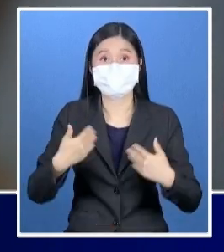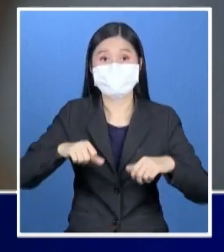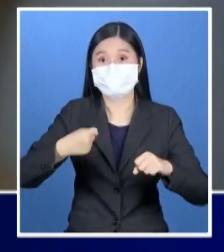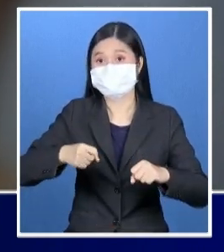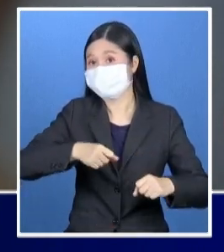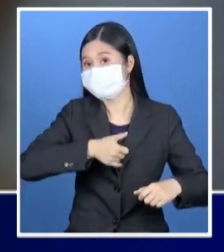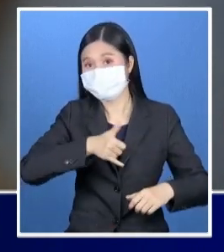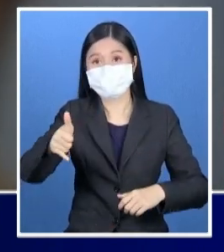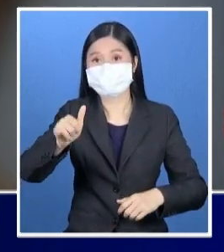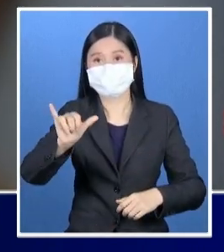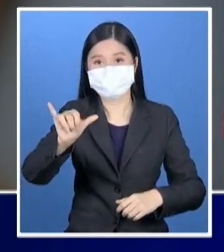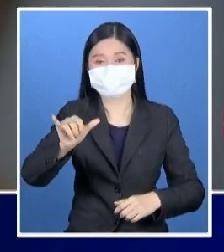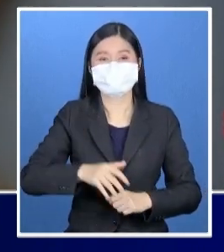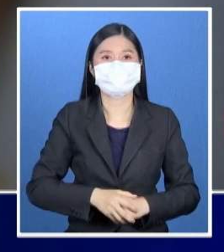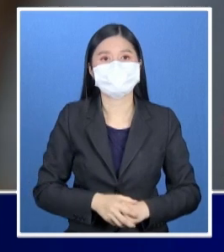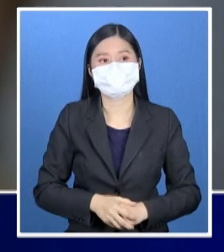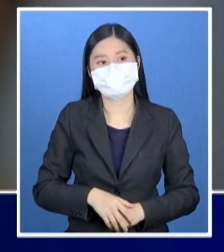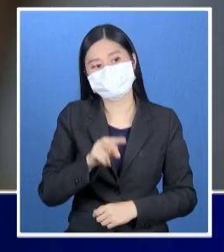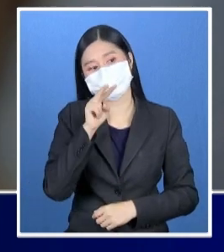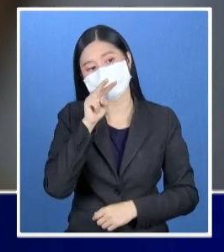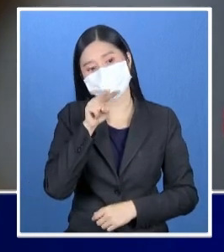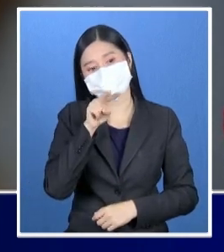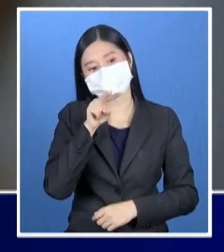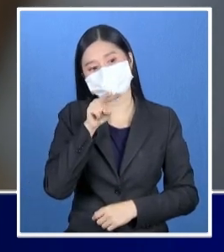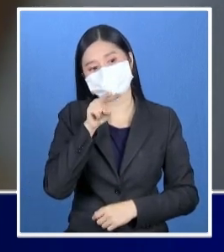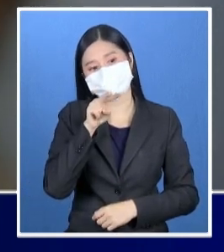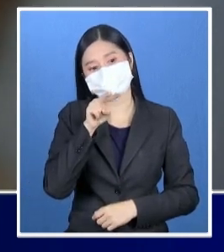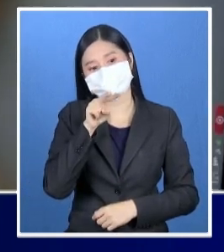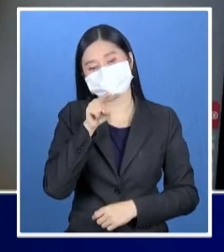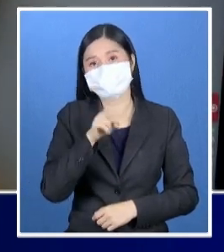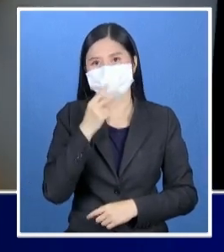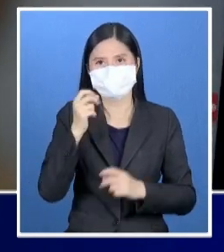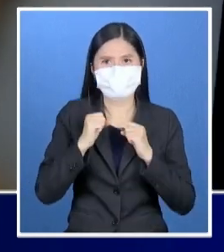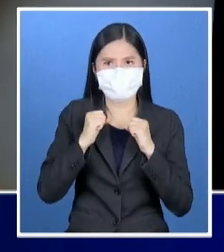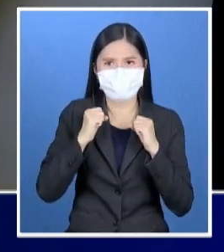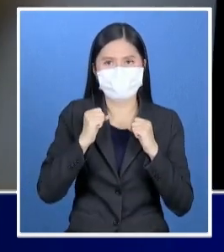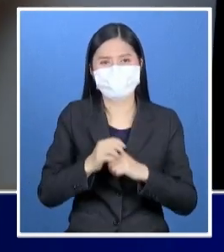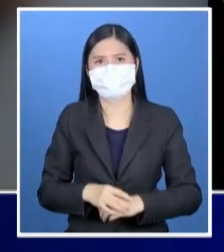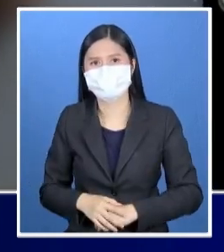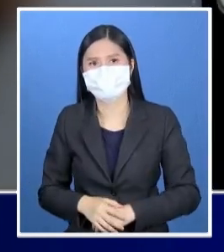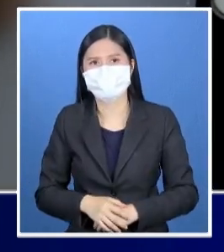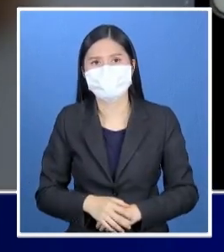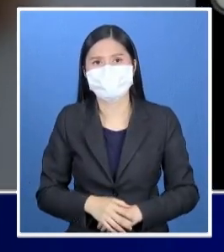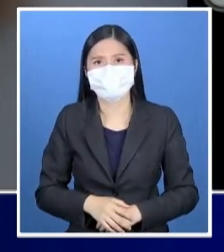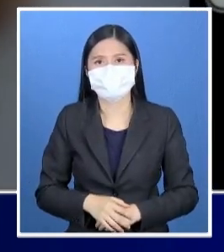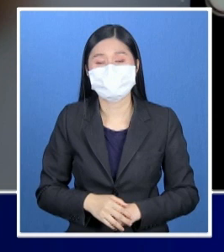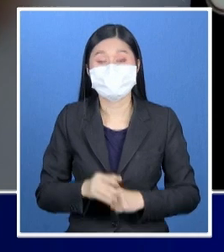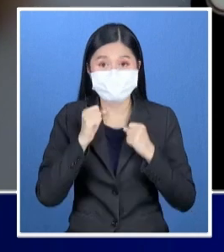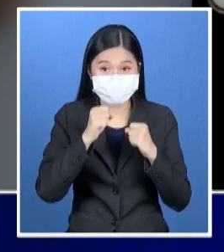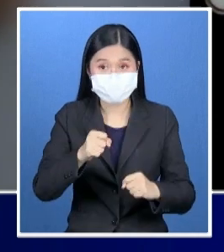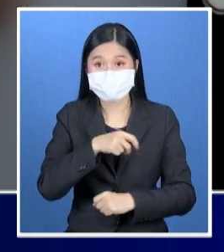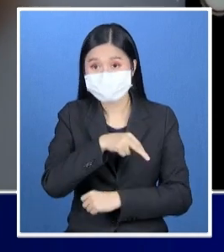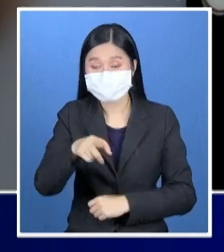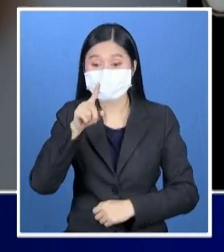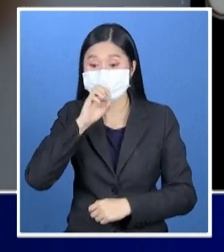ก็ยังไม่ไปไหนด้วย เอา เหมือนคือแบบมองเธอ น่ากลัวมาก ครับโดยเธอก็พยายามเดินกลับ